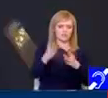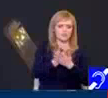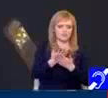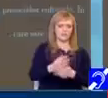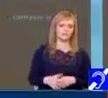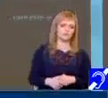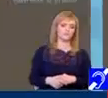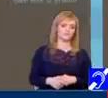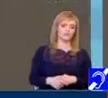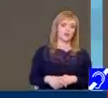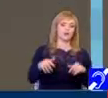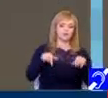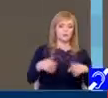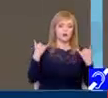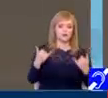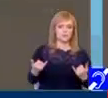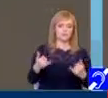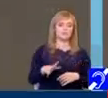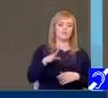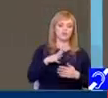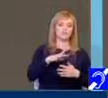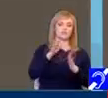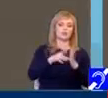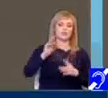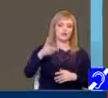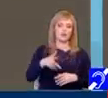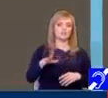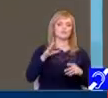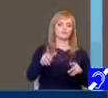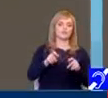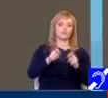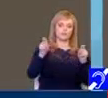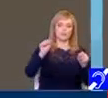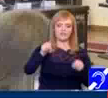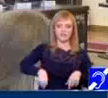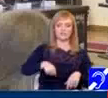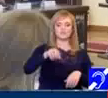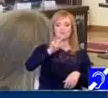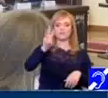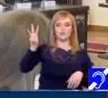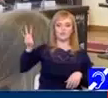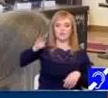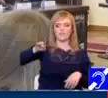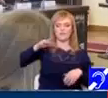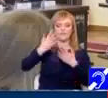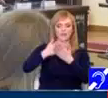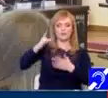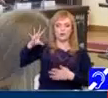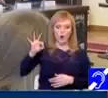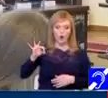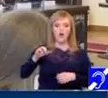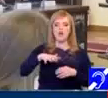creeze emoții. Tot astăzi a fost lansat la Iași și site-ul 100defilme.ro, ce prezintă programul complet